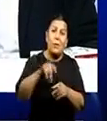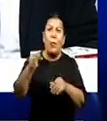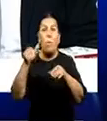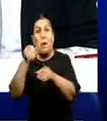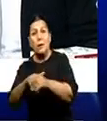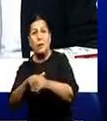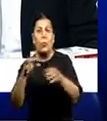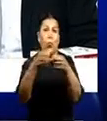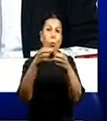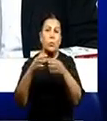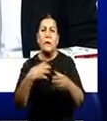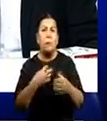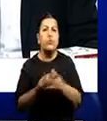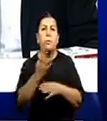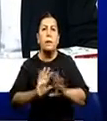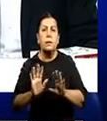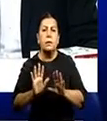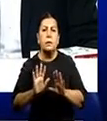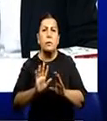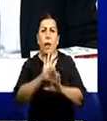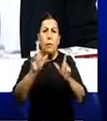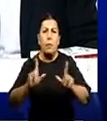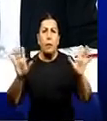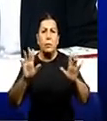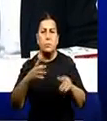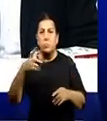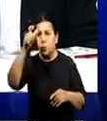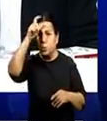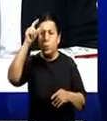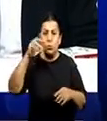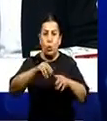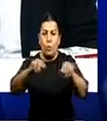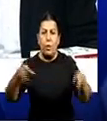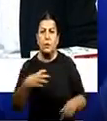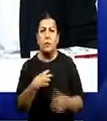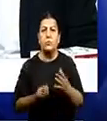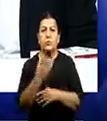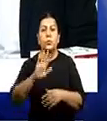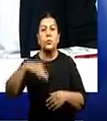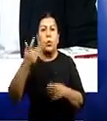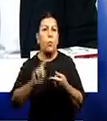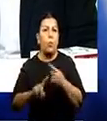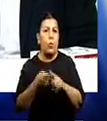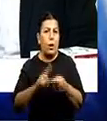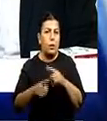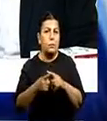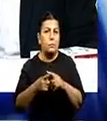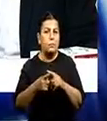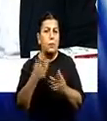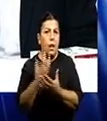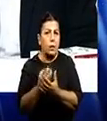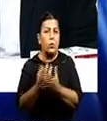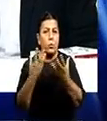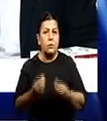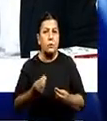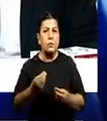gruba sahip çıkmadı. O anlamda Yenikapı ruhu da çok önemliydi. Sonrasında siyasetin bunu kaybetmiş olması,